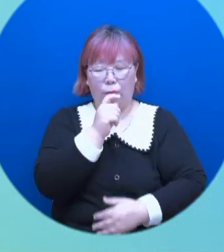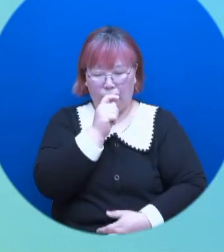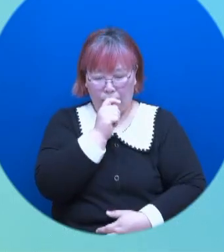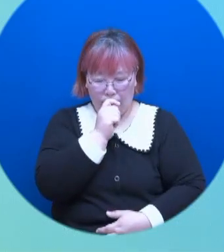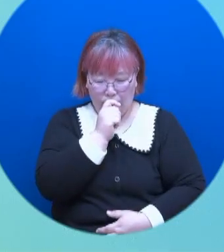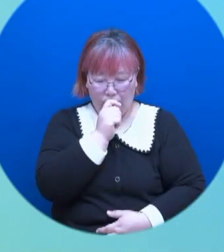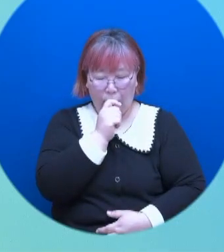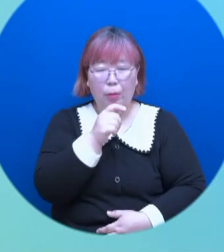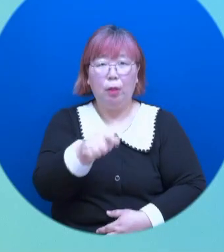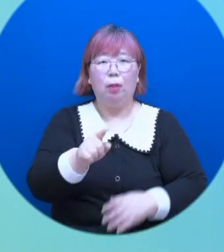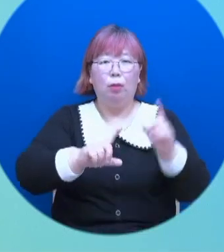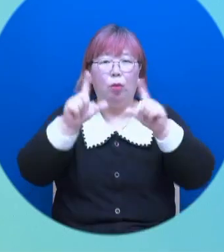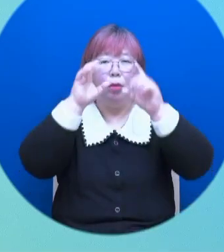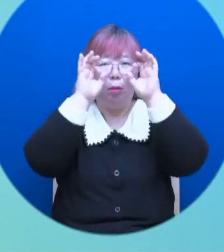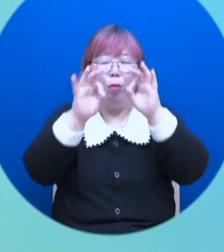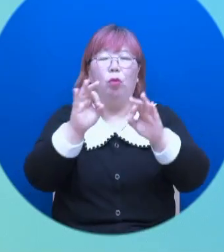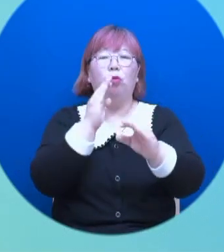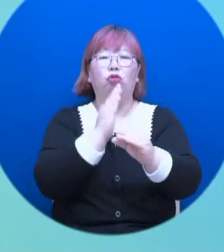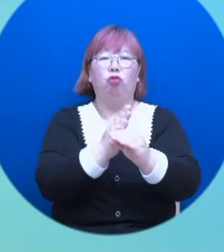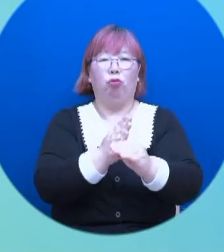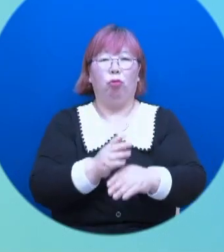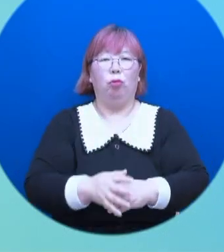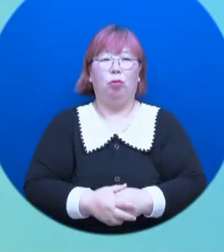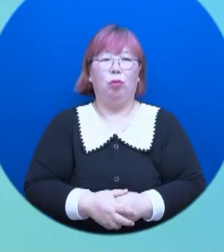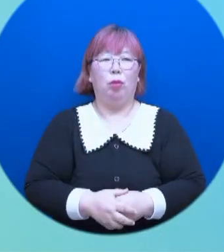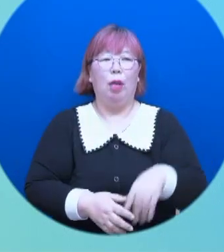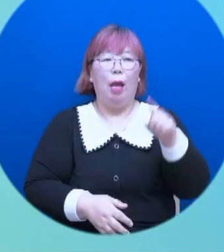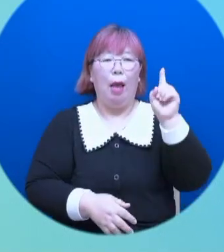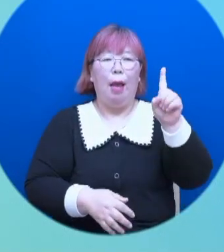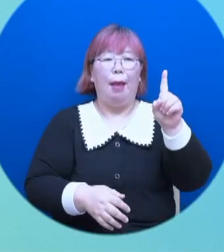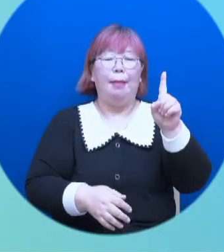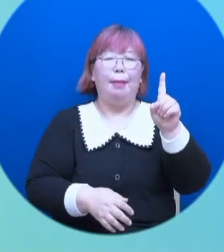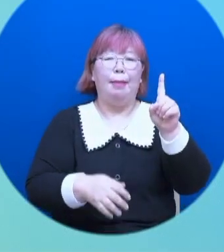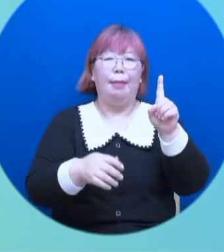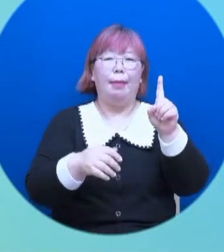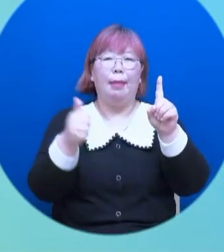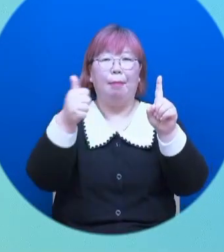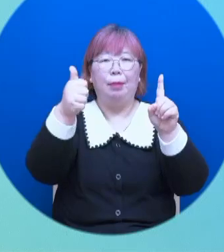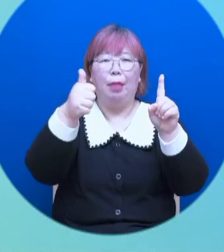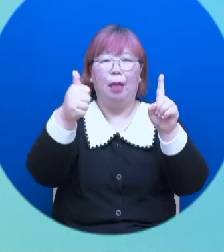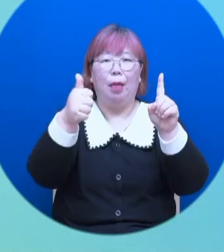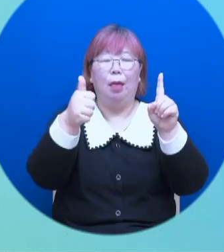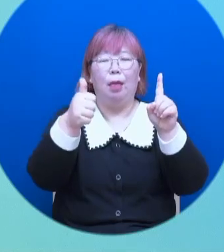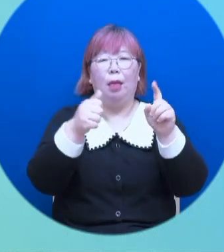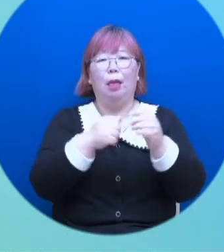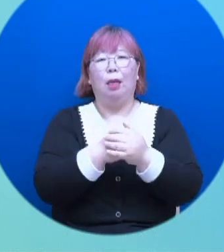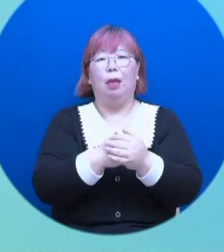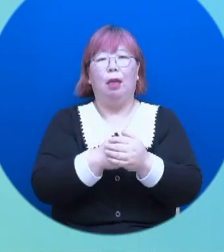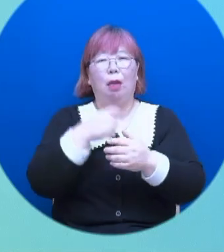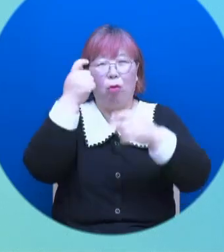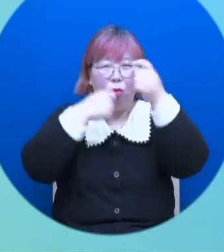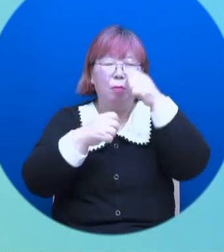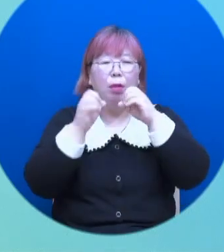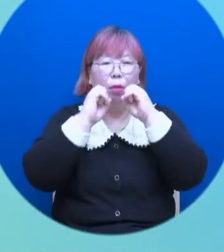바라보고 있었어요. 근데 한 남자분께서 울면서 이렇게 소리치시는 거예요.